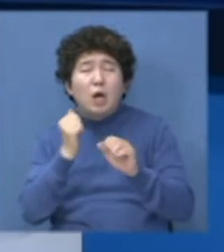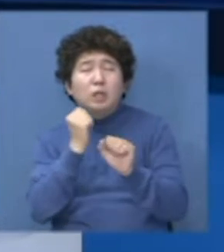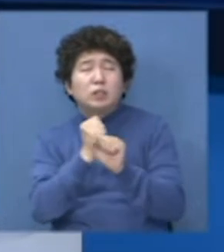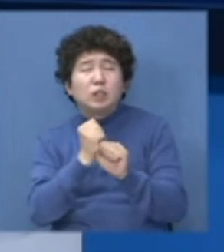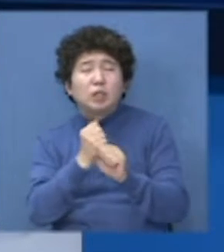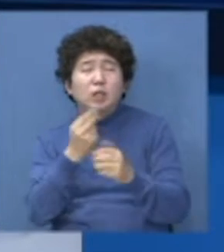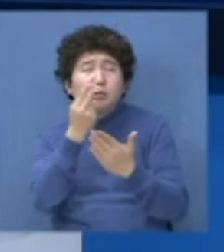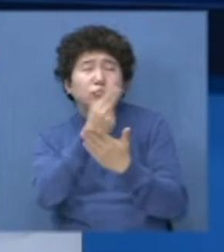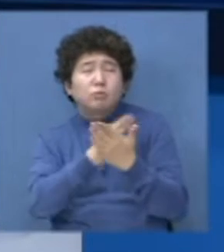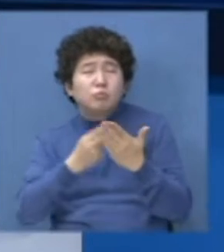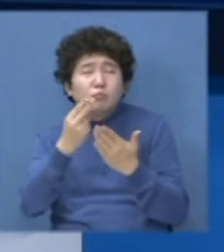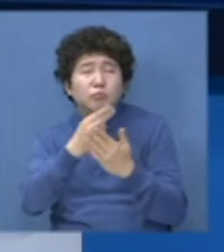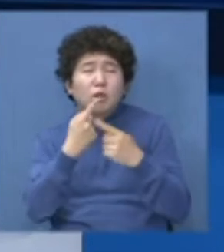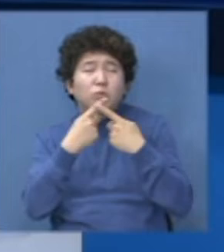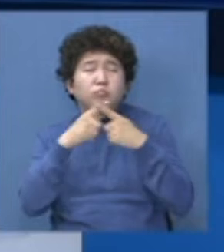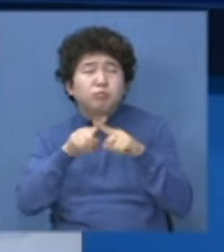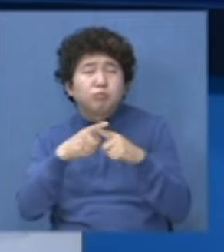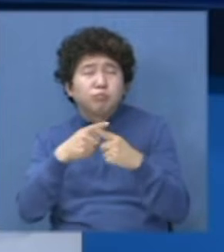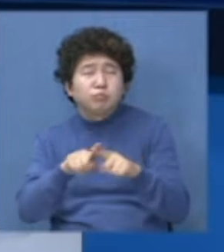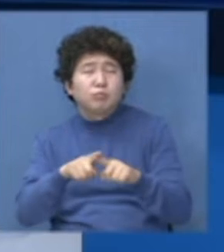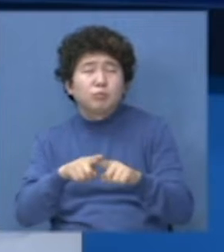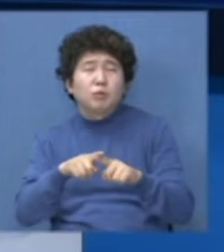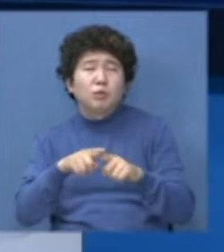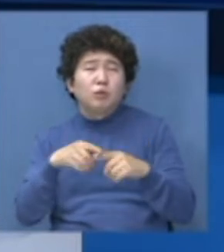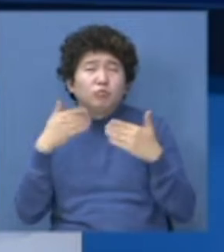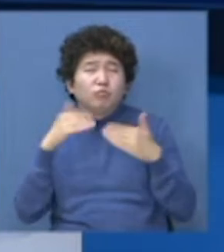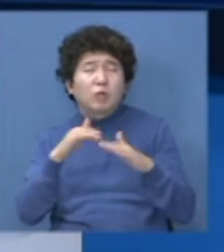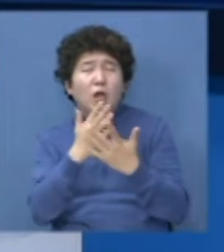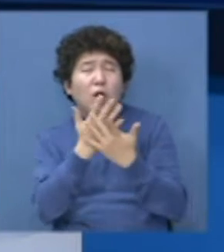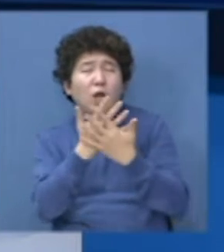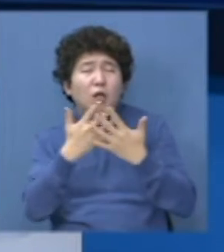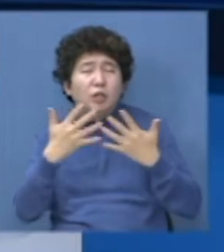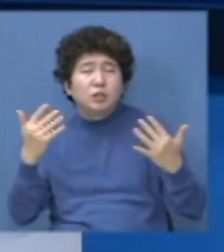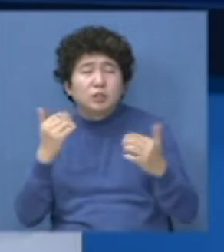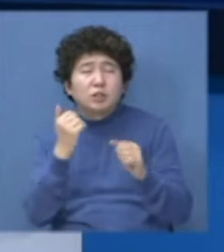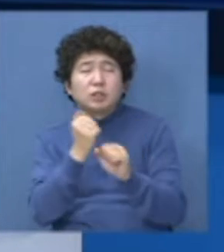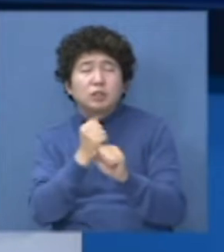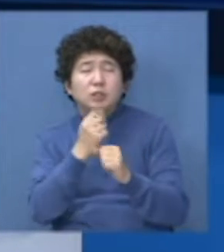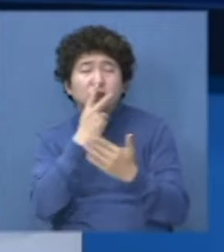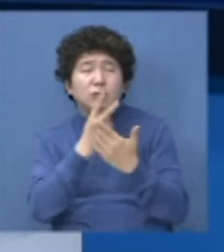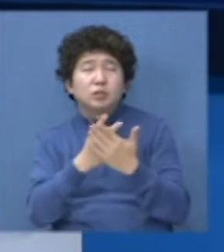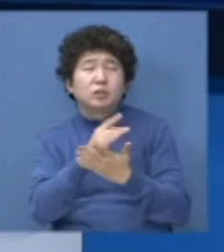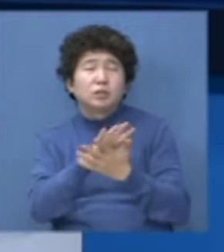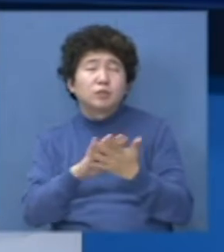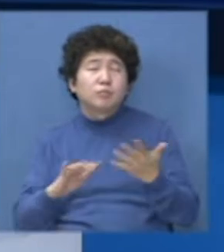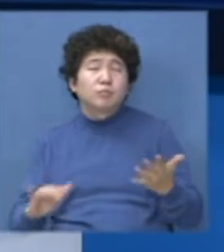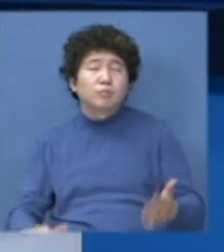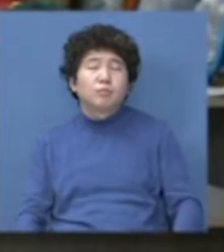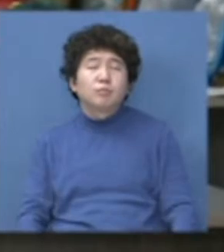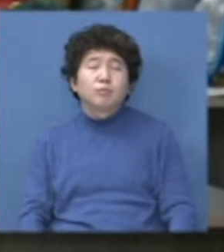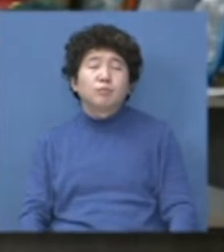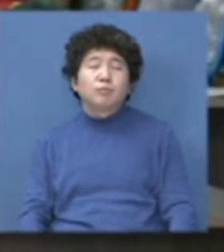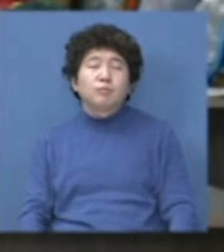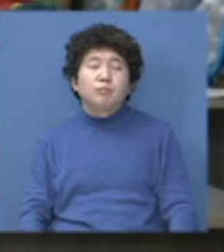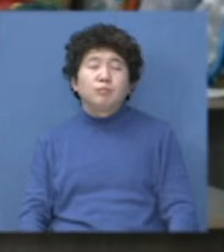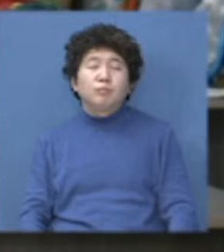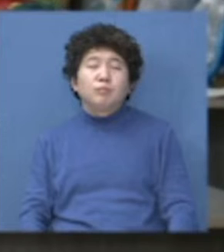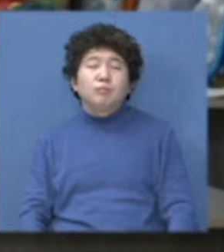қолынер шеберлерінің бірегей авторлық жұмыстарымен танысты. Шыраға әріптестерімде қатысып қайтты.